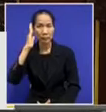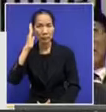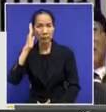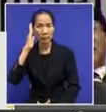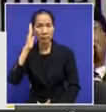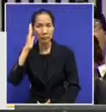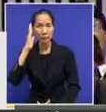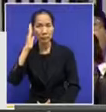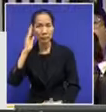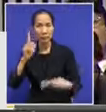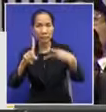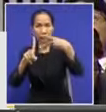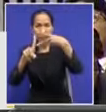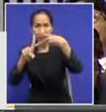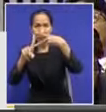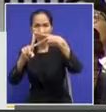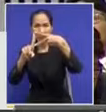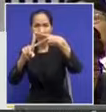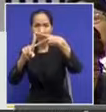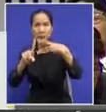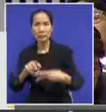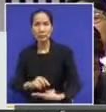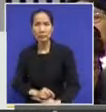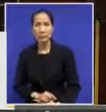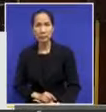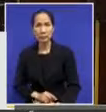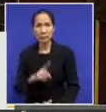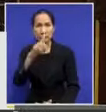า คุณธนาธรจึงรุ่งเรืองกิจครับ